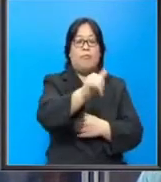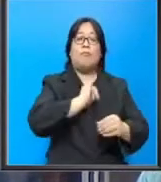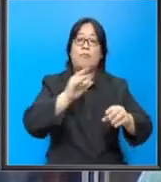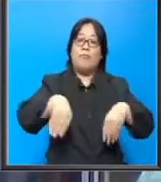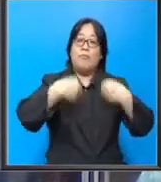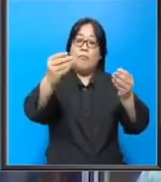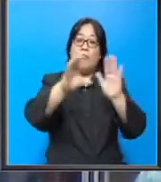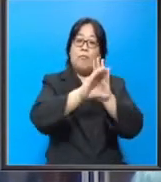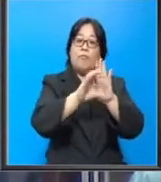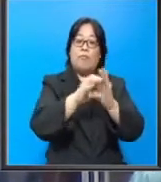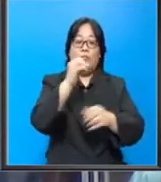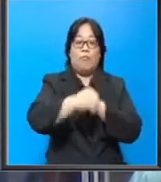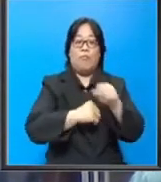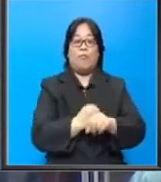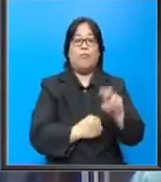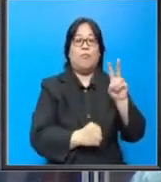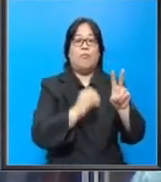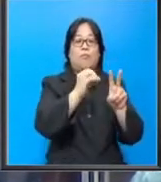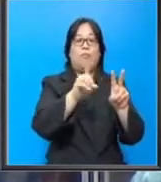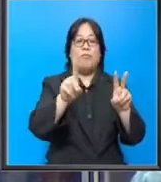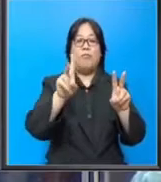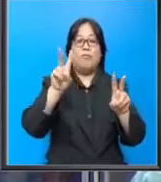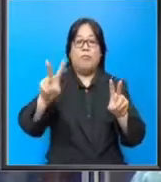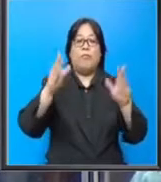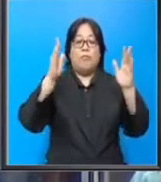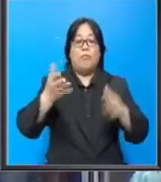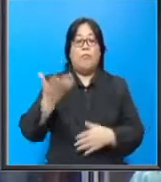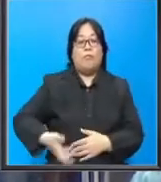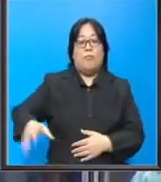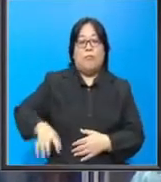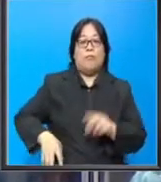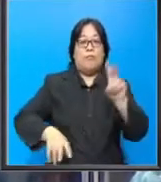Sebagai contoh pada tahun 2012 Bangladesh